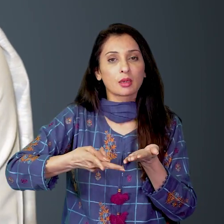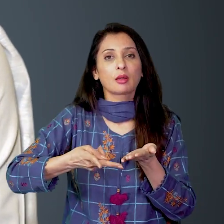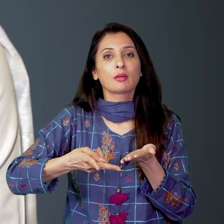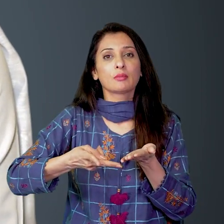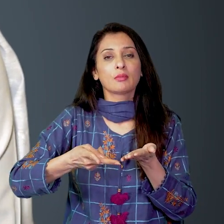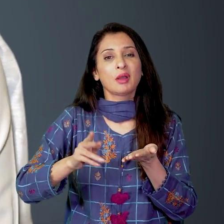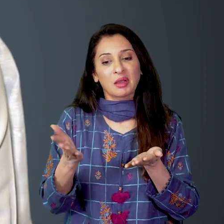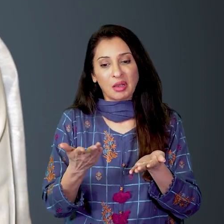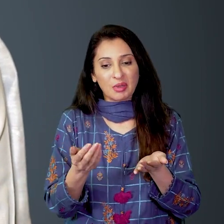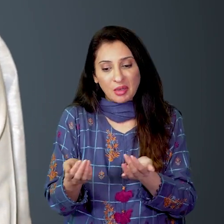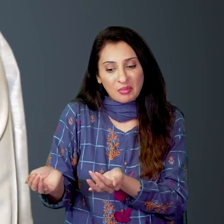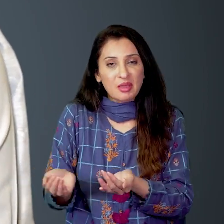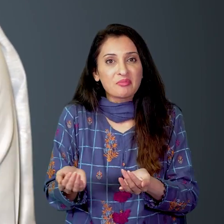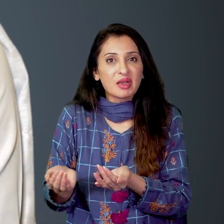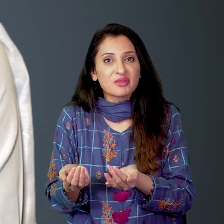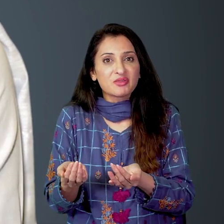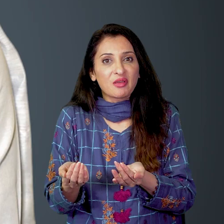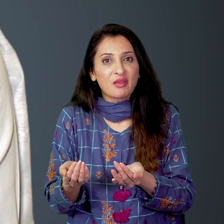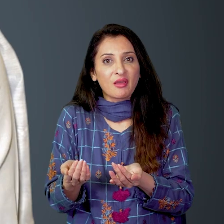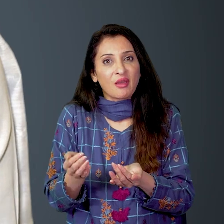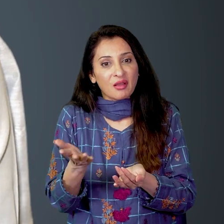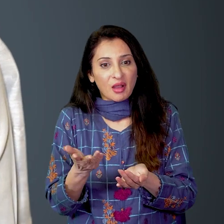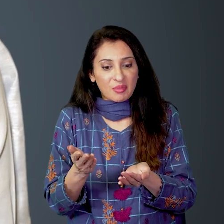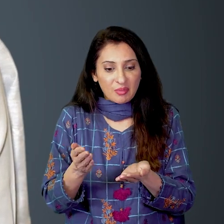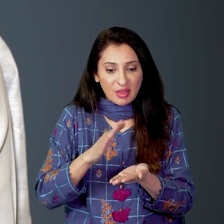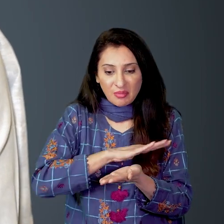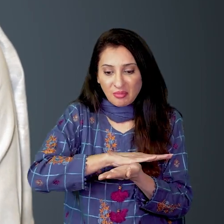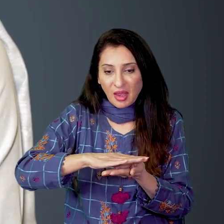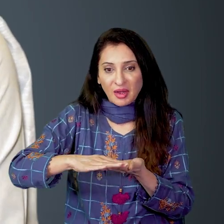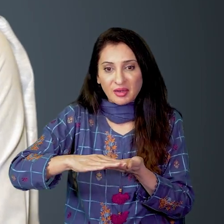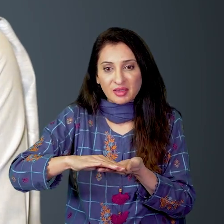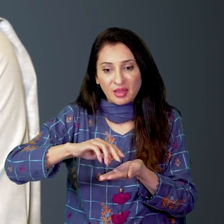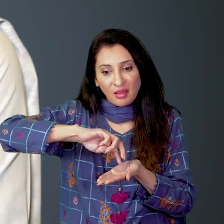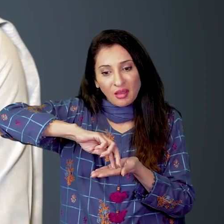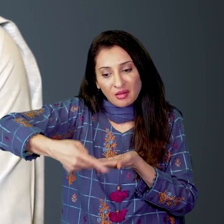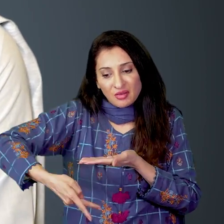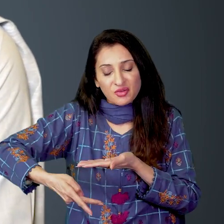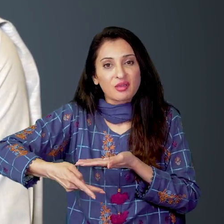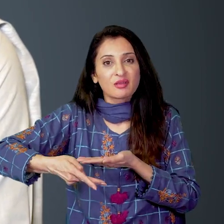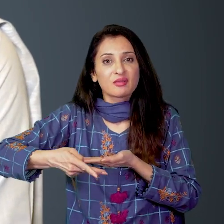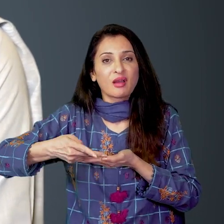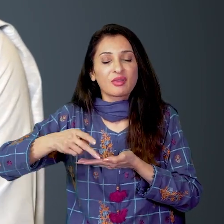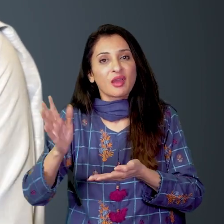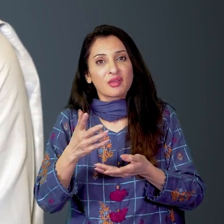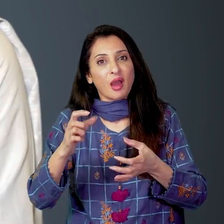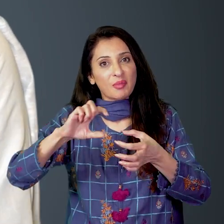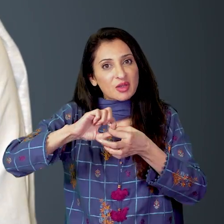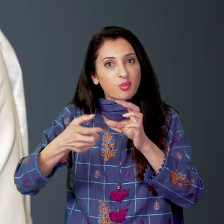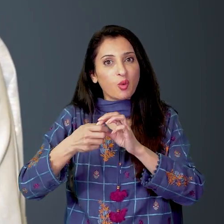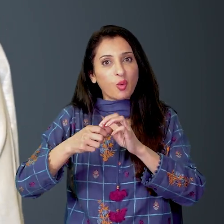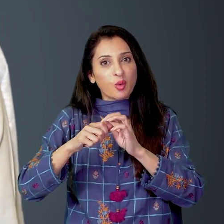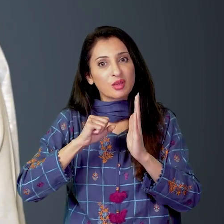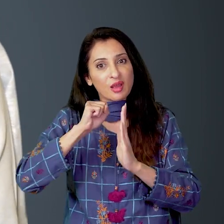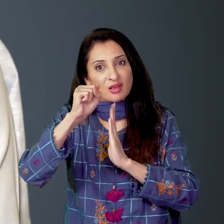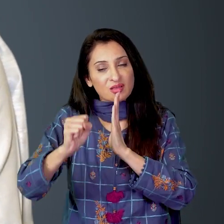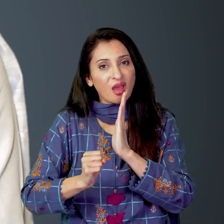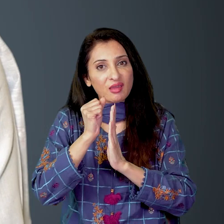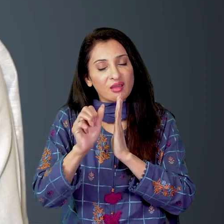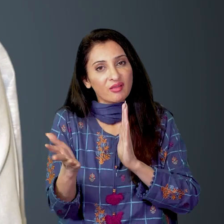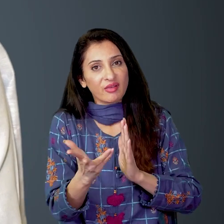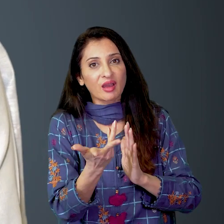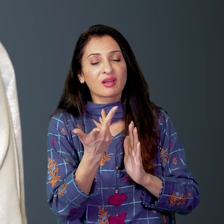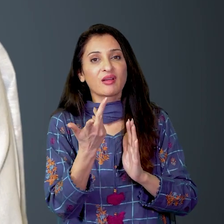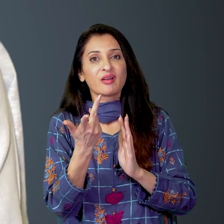जो बच्चे अक्सर गिर जाते हैं बेड से, छत से, साइकिल से, डिफरेंट स्पोर्ट्स के दौरान। इसके अलावा आते हैं रोड